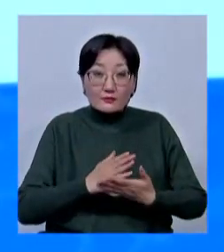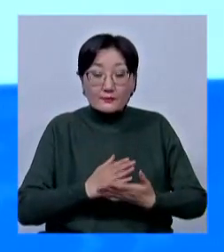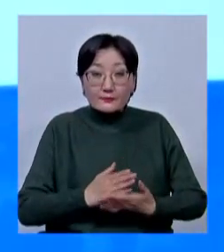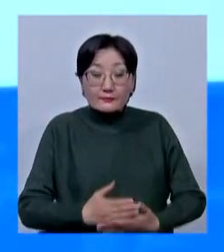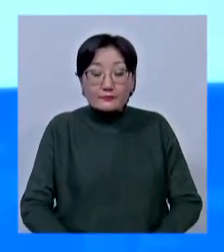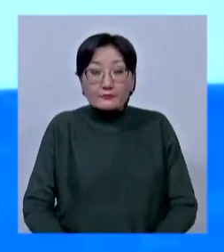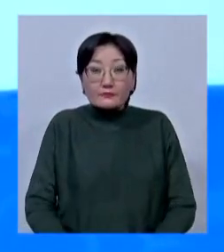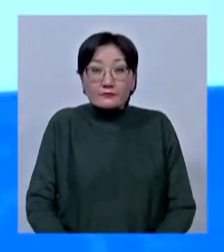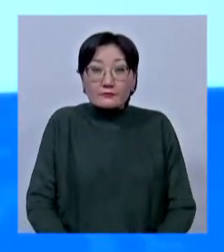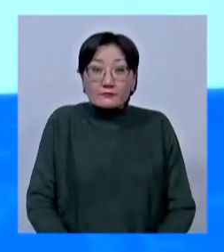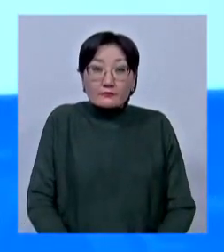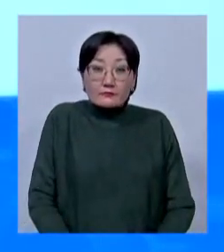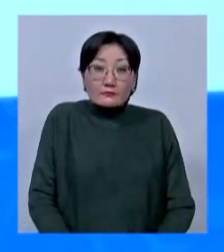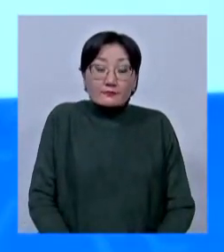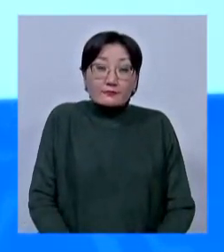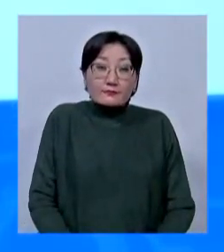жұмыс жасап жатыр.